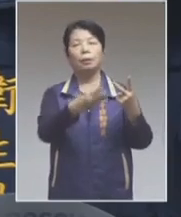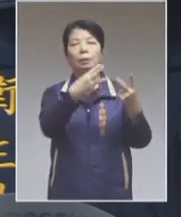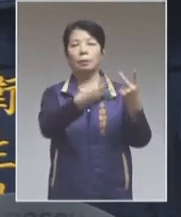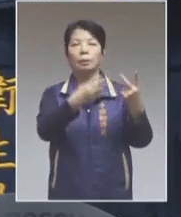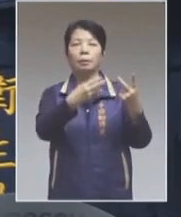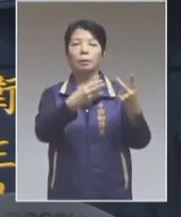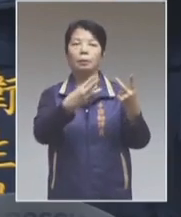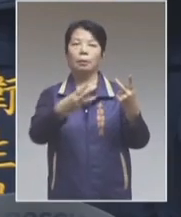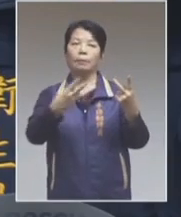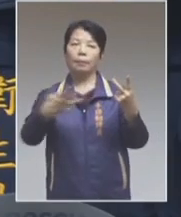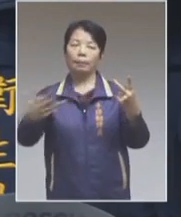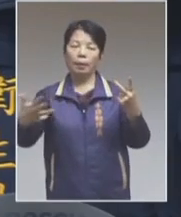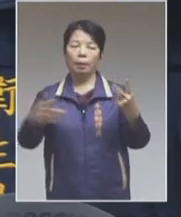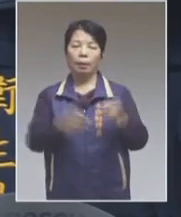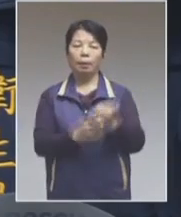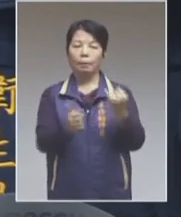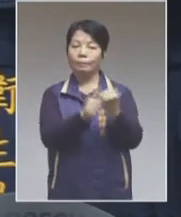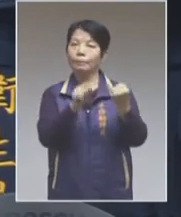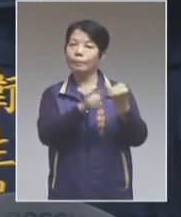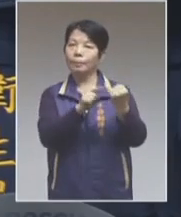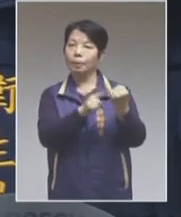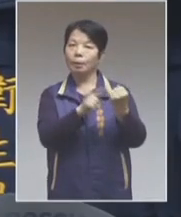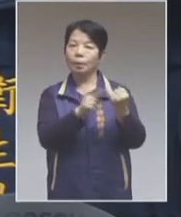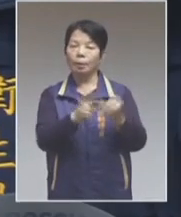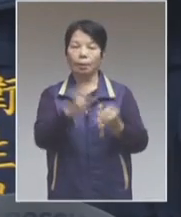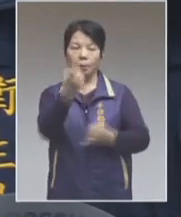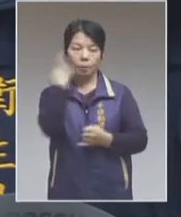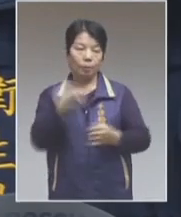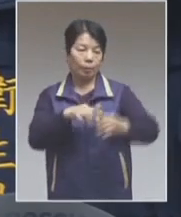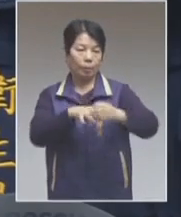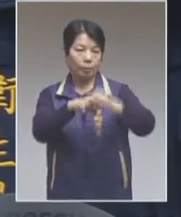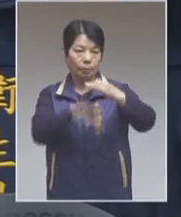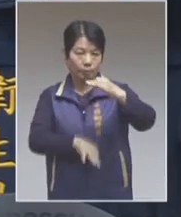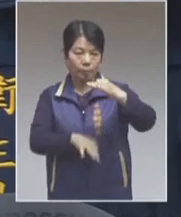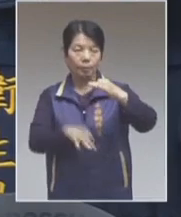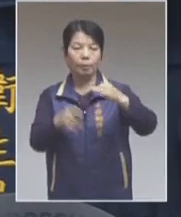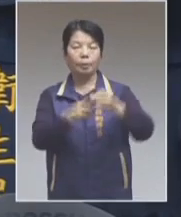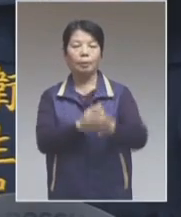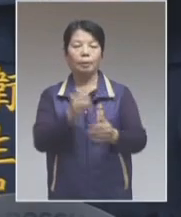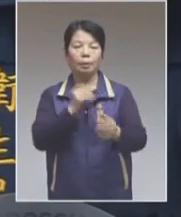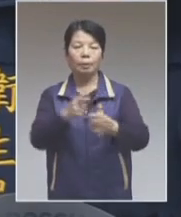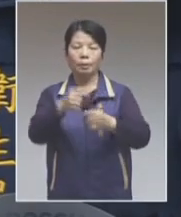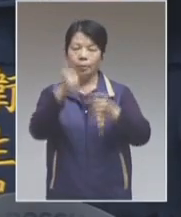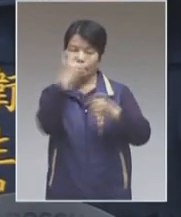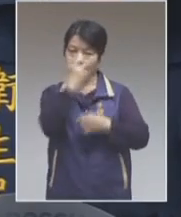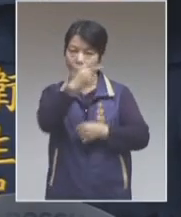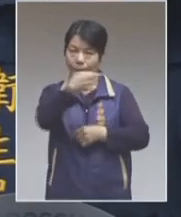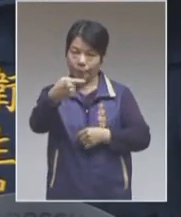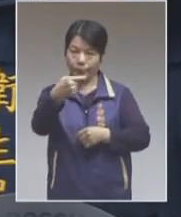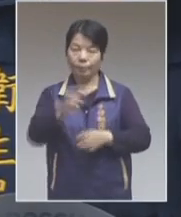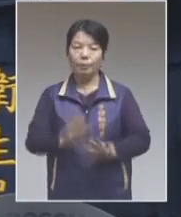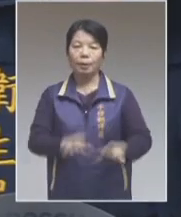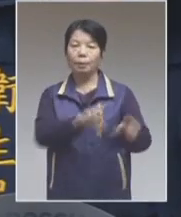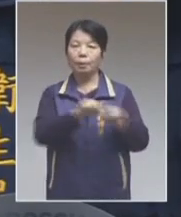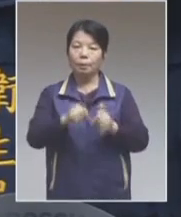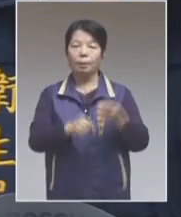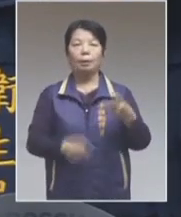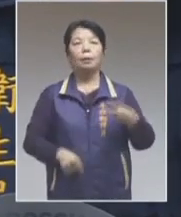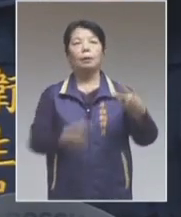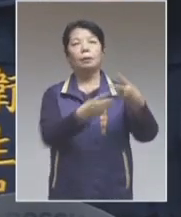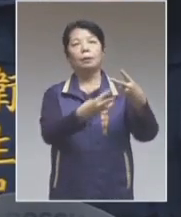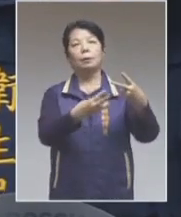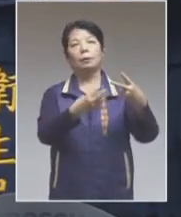这一部分经过昨天的框列检验，好，目前还是阴性的状态。那当然，好，也依据23493